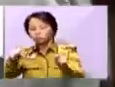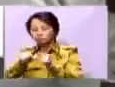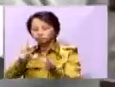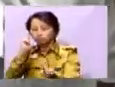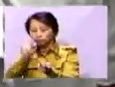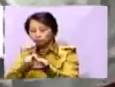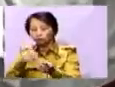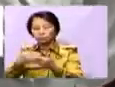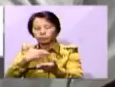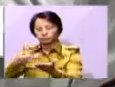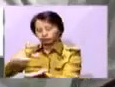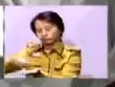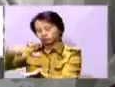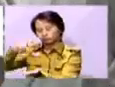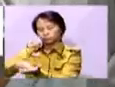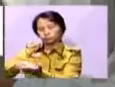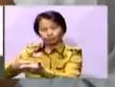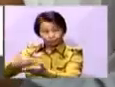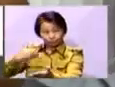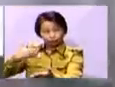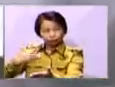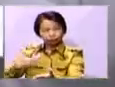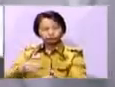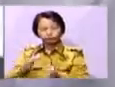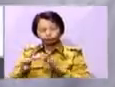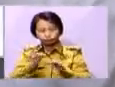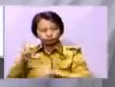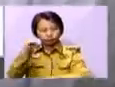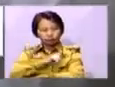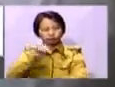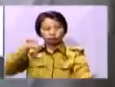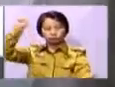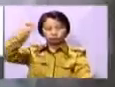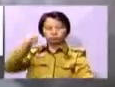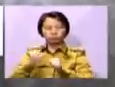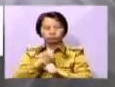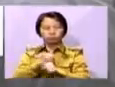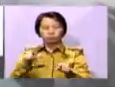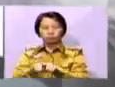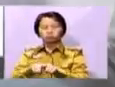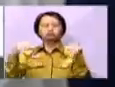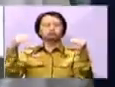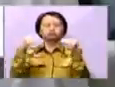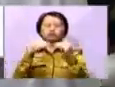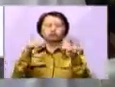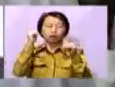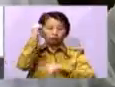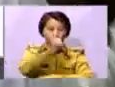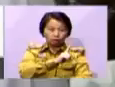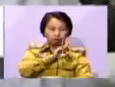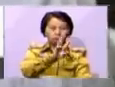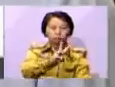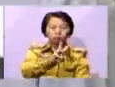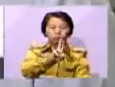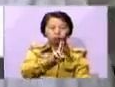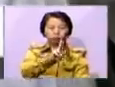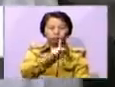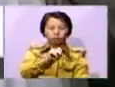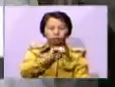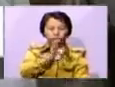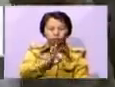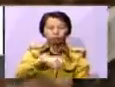sesuai sebelum perjanjian dimeterai. Mengulas Hari Kebangsaan tahun ini yang serentak dengan Hari Wukuf, Datuk Seri Abdul